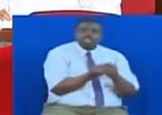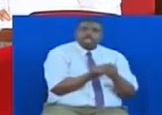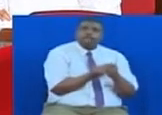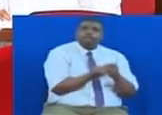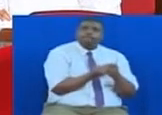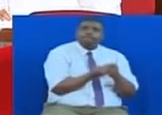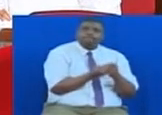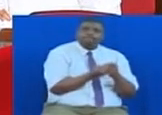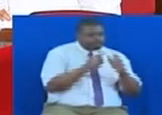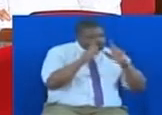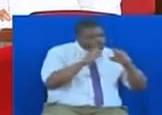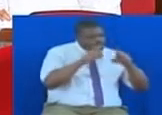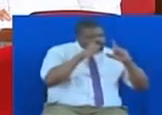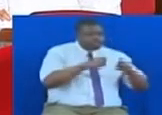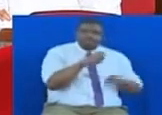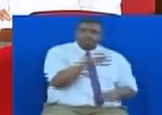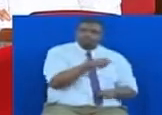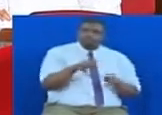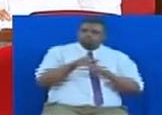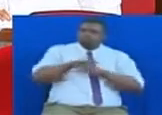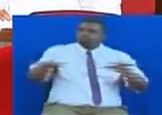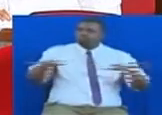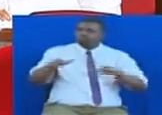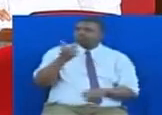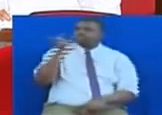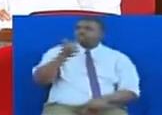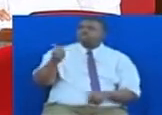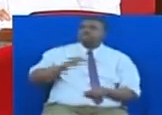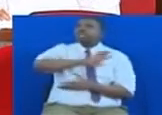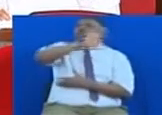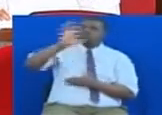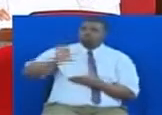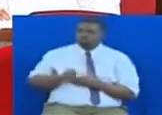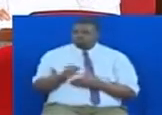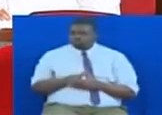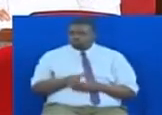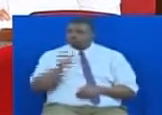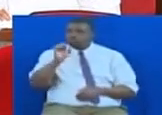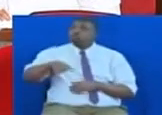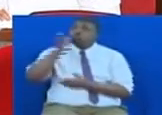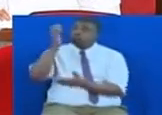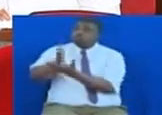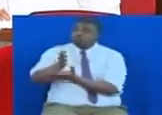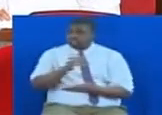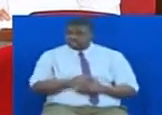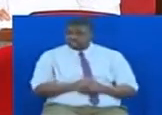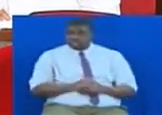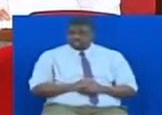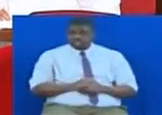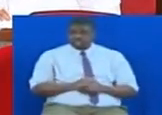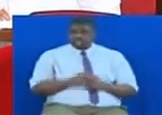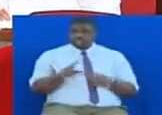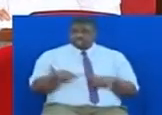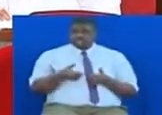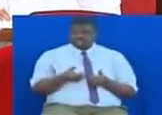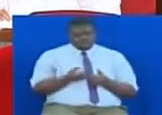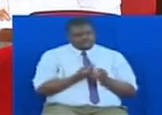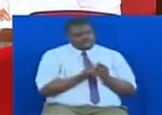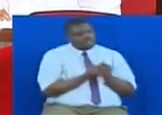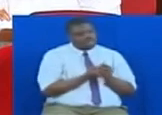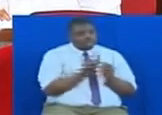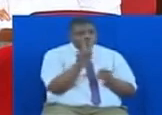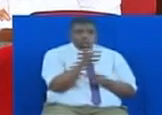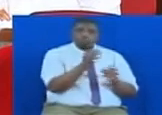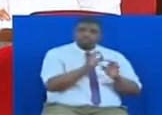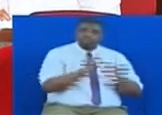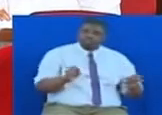ingepigwa picha hiyo na ingesambazwa Tanzania nzima. Uende ukweli. Lakini hatujaona picha ya damu,